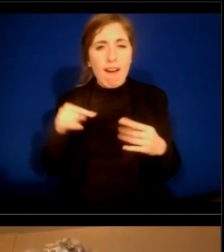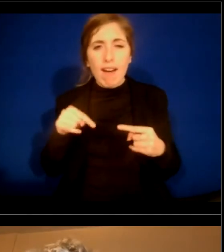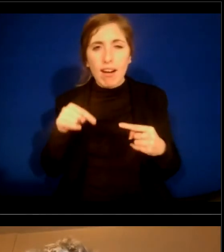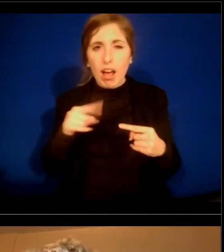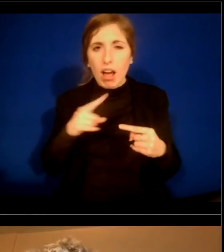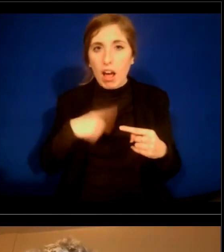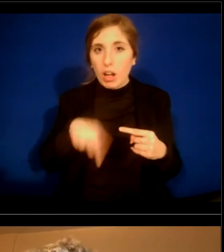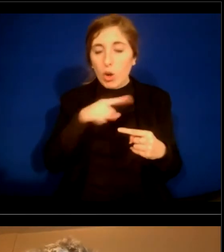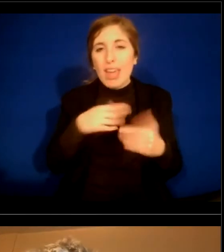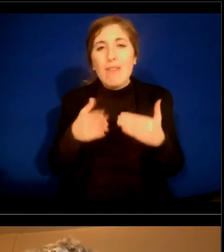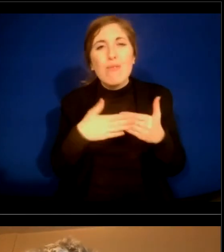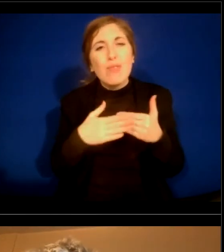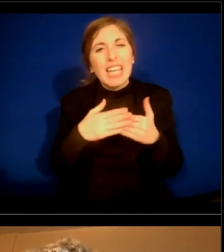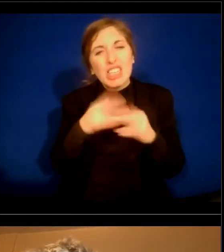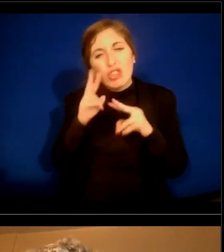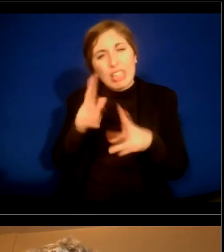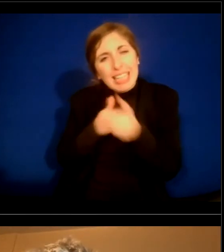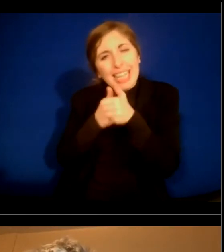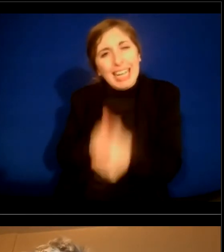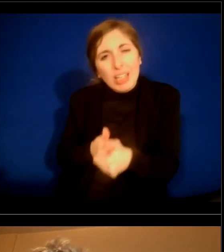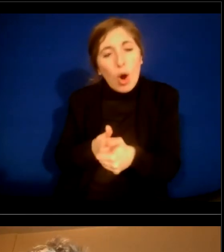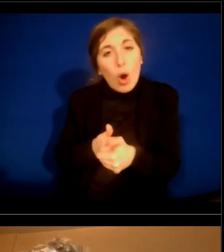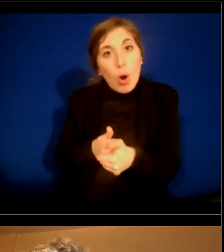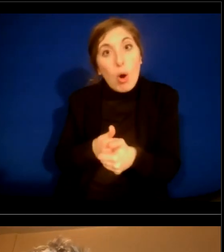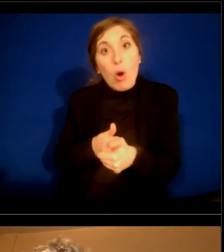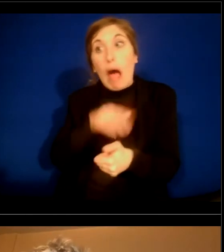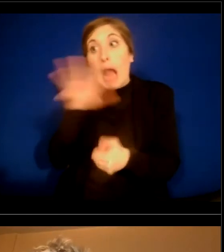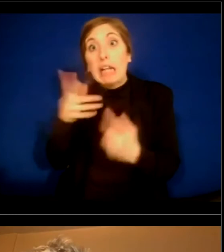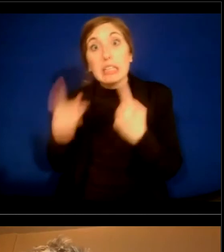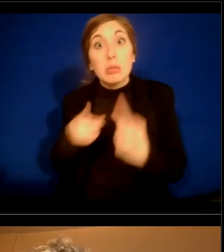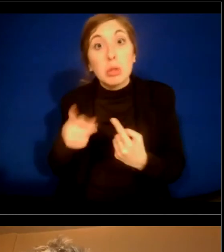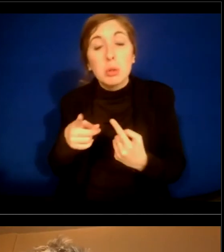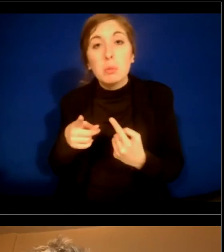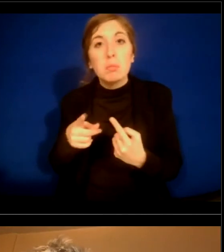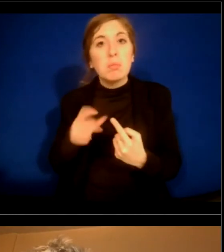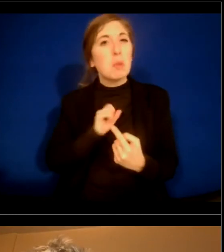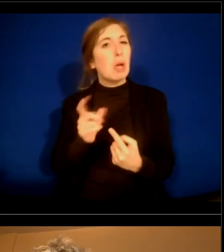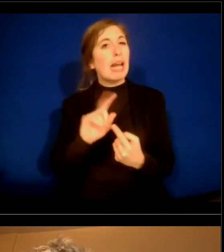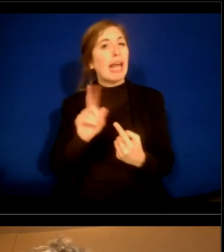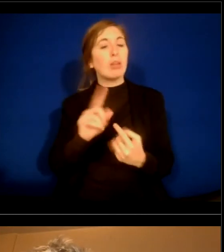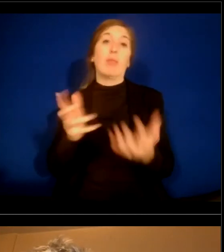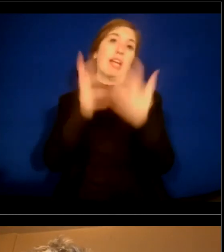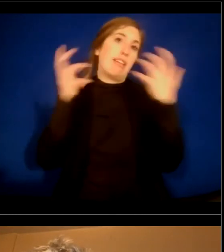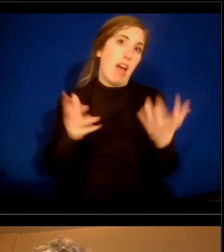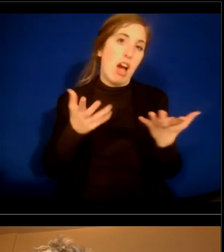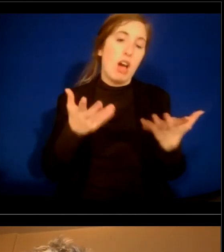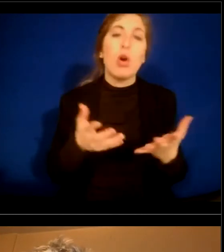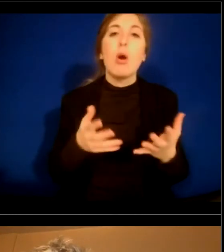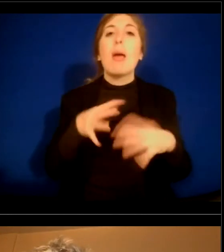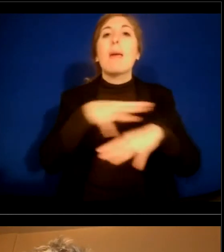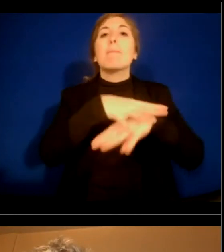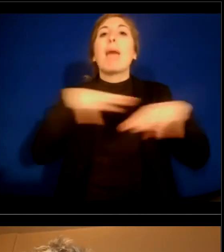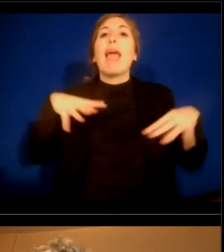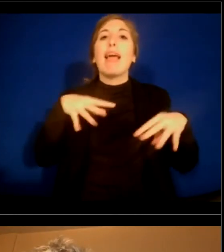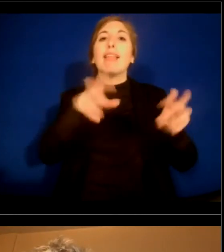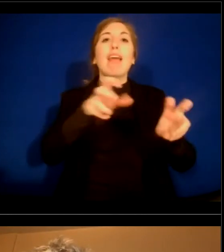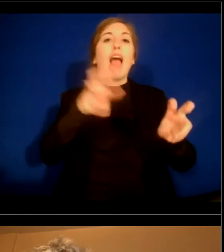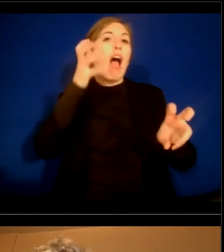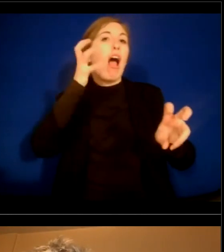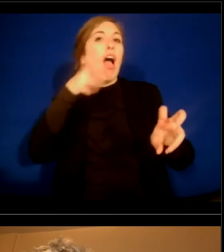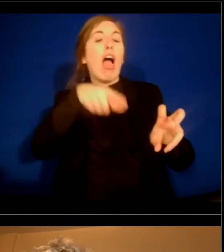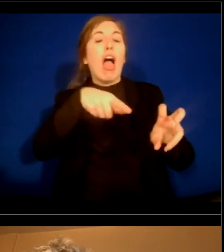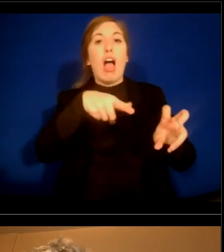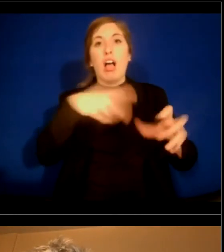un bel messaggio rispetto alla capacità che gli esseri umani in generale e le organizzazioni che si occupano di